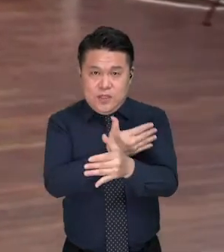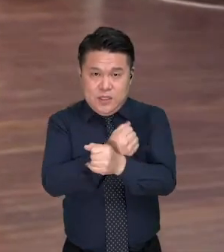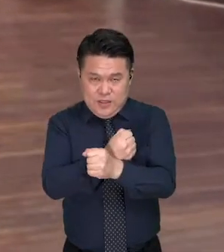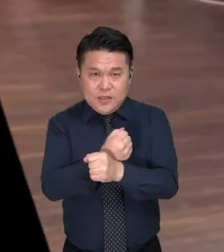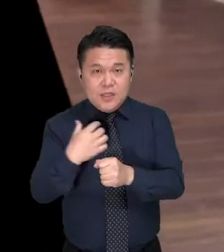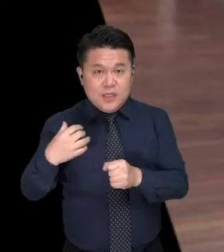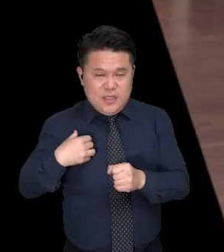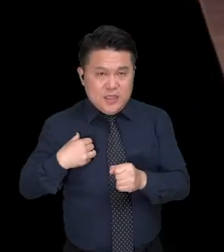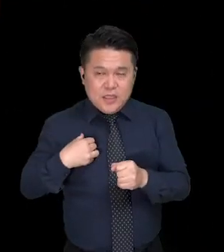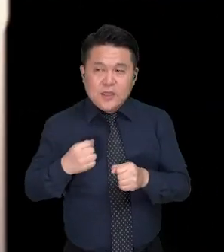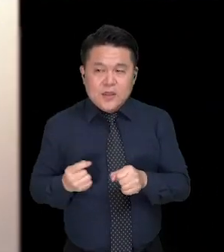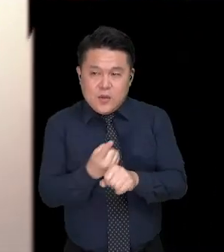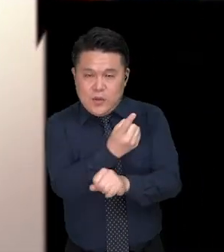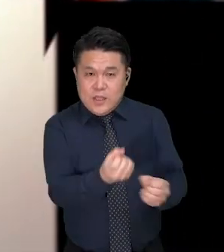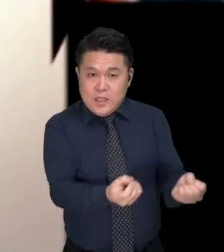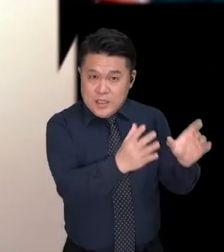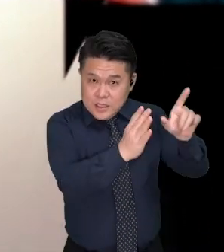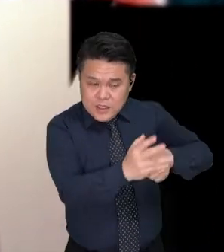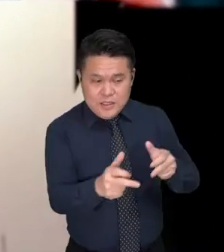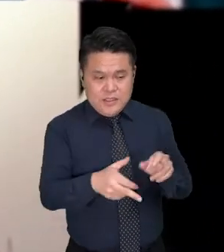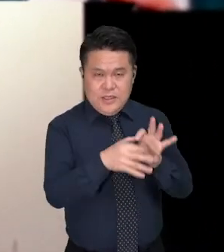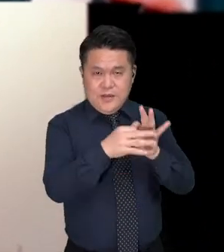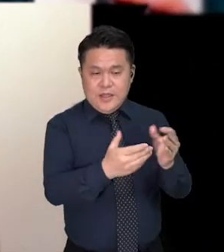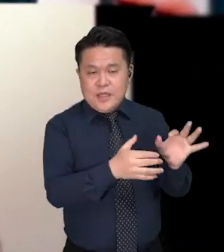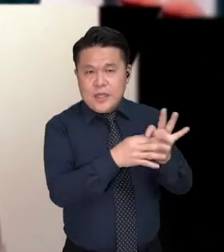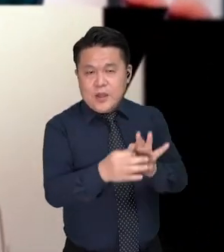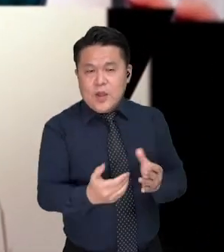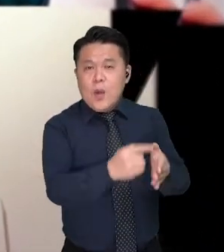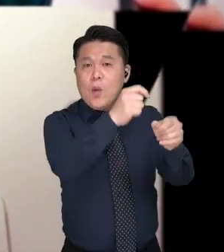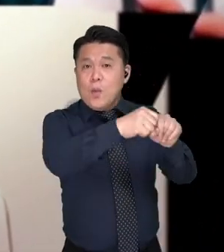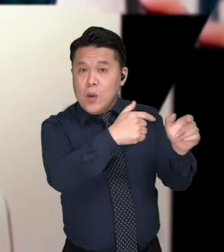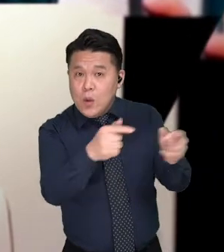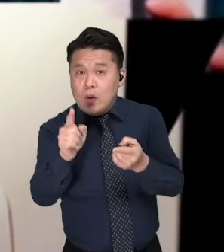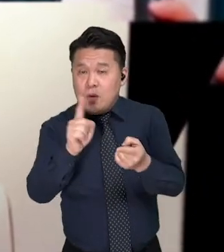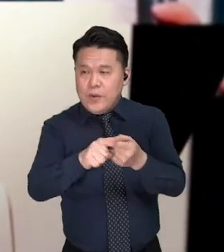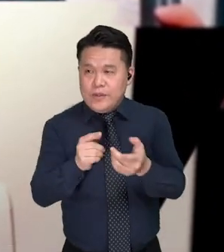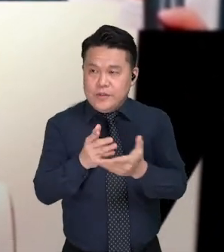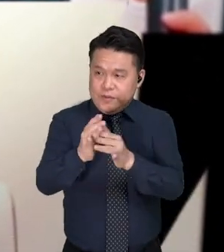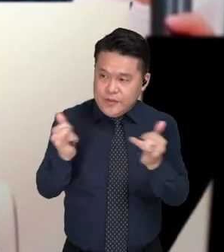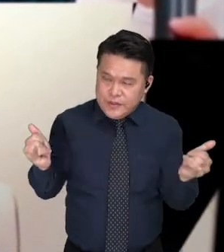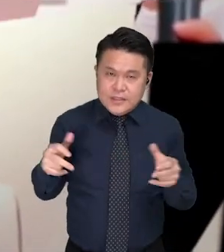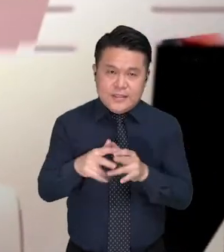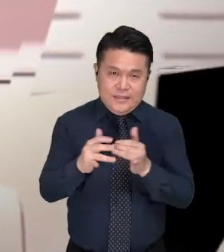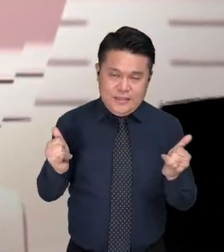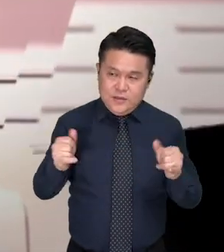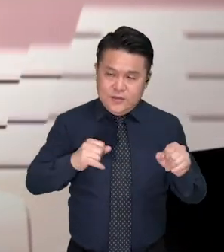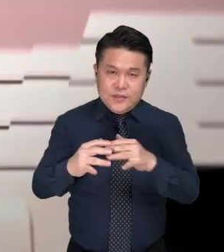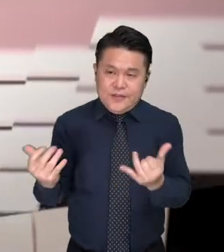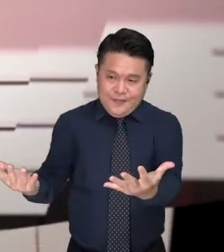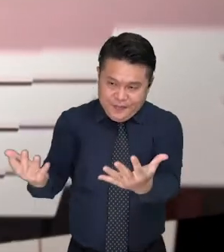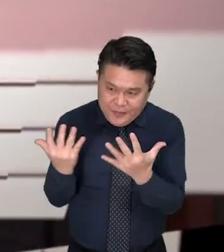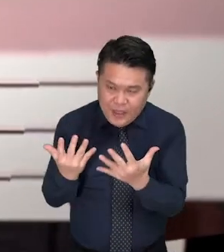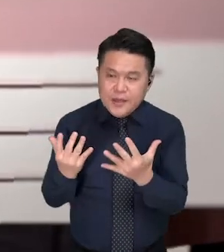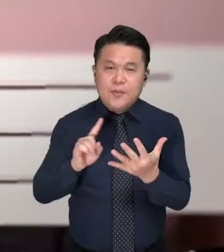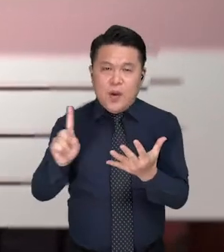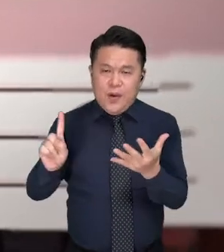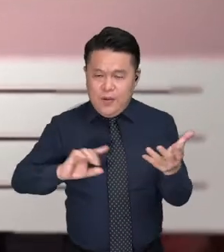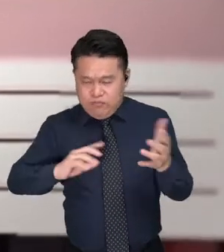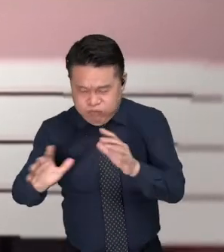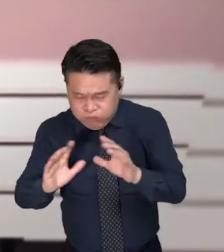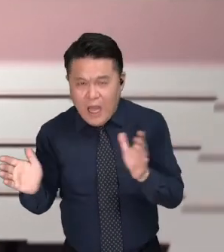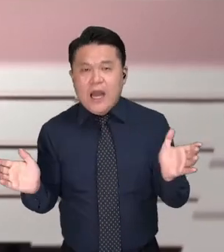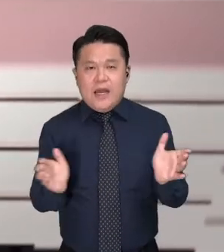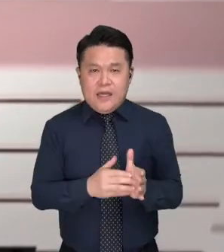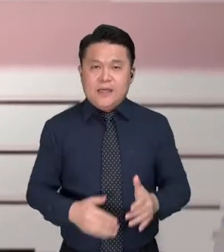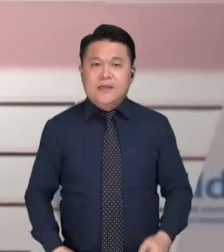권리협약 당사국 회의의 사이드 이벤트에서 장애 분야의 지속가능 개발 목표에 대해 전문가 및 당사자, 활동가들과